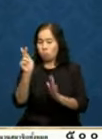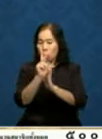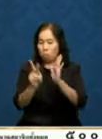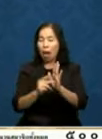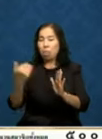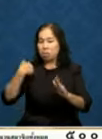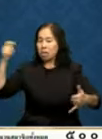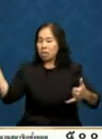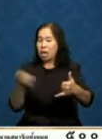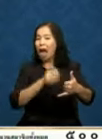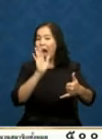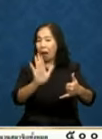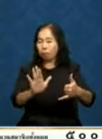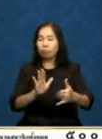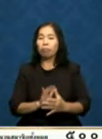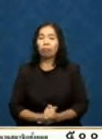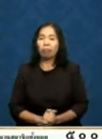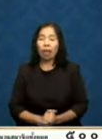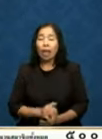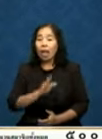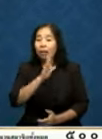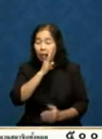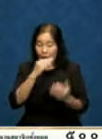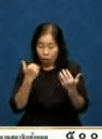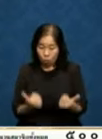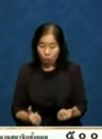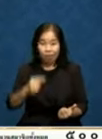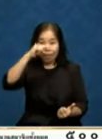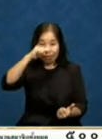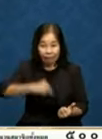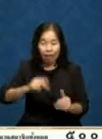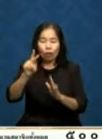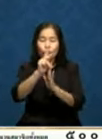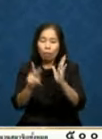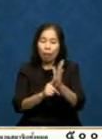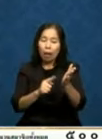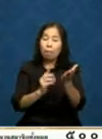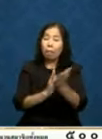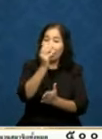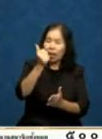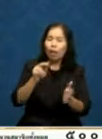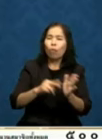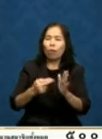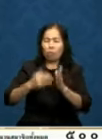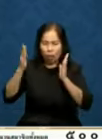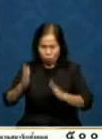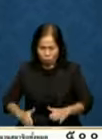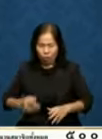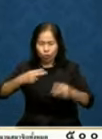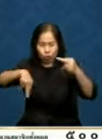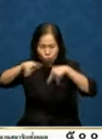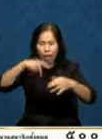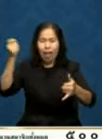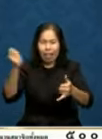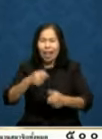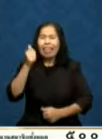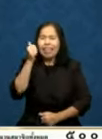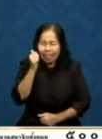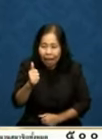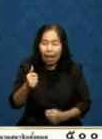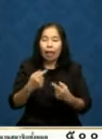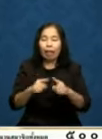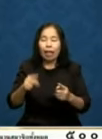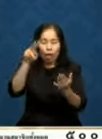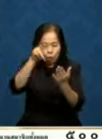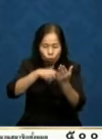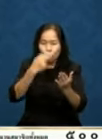ธานคะหากเราผ่านกฎหมายฉบับนี้นะคะมันไม่ได้หมายความว่าผู้ดูแลจะไม่สามารถลงโทษบุตรหลานตัวเองได้เลยนะคะเราลองอ่าน